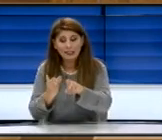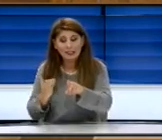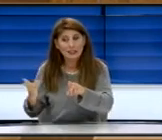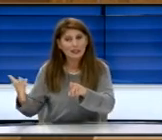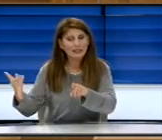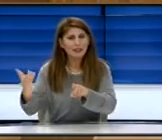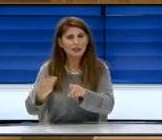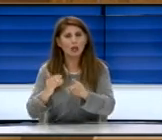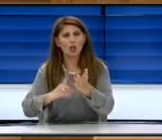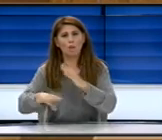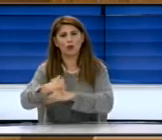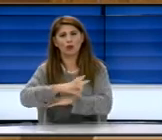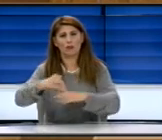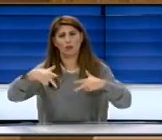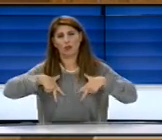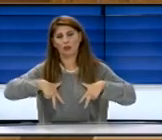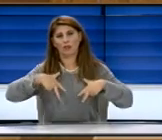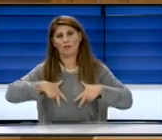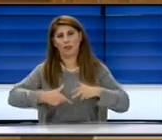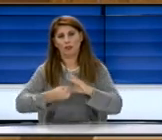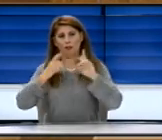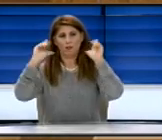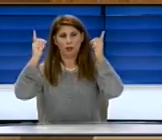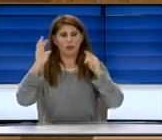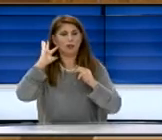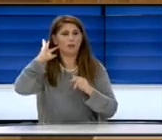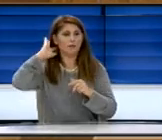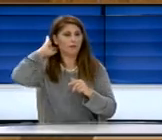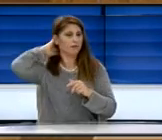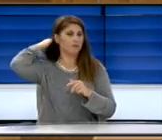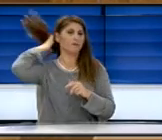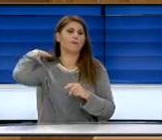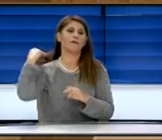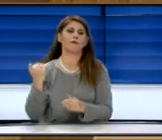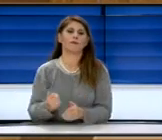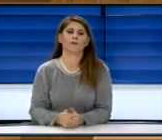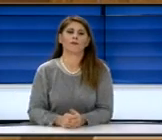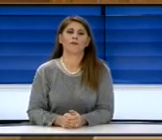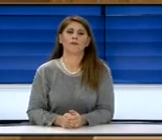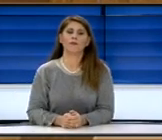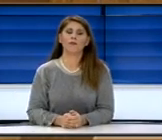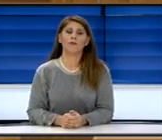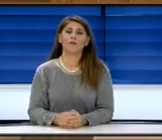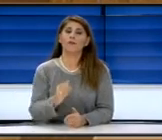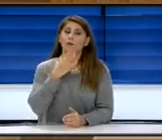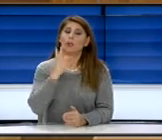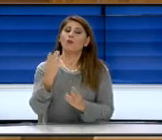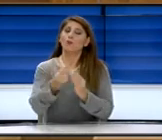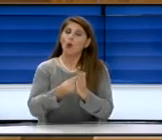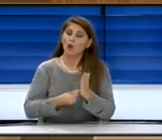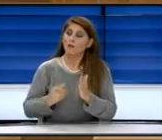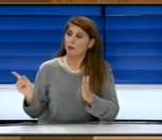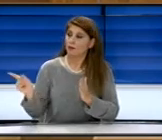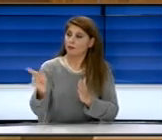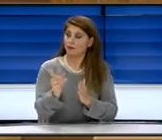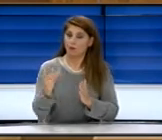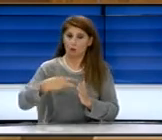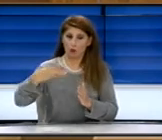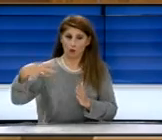νομοσχεδίων της κυβέρνησης της Νέας Δημοκρατίας. Γι' αυτό και όλο πιο συχνά εσείς του ΣΥΡΙΖΑ βάζετε